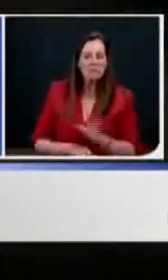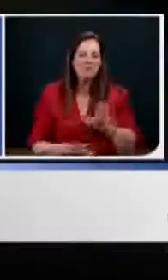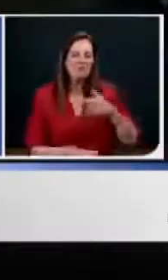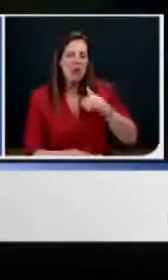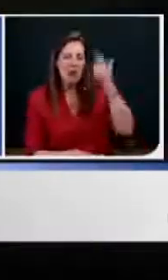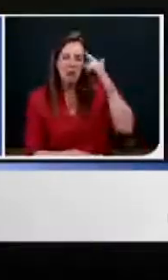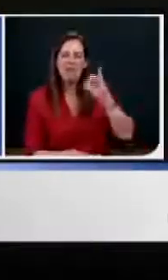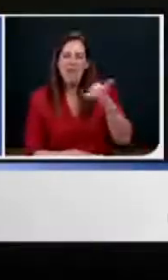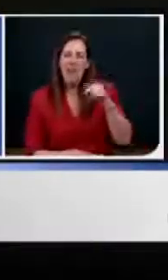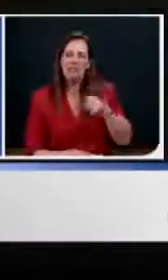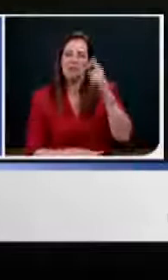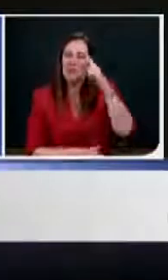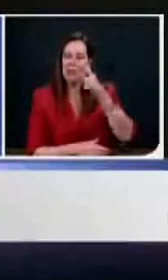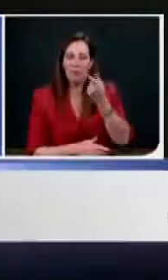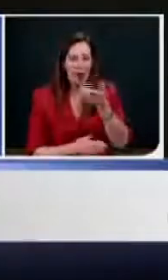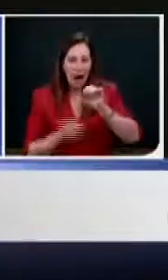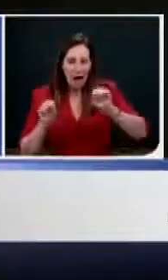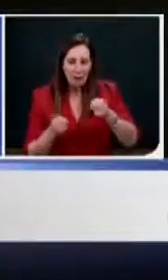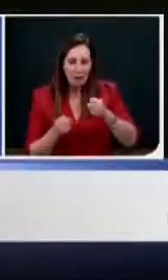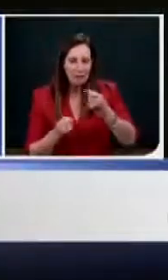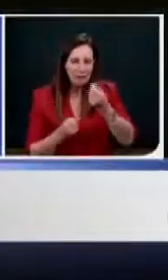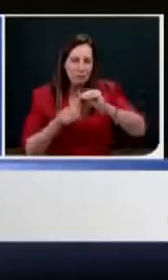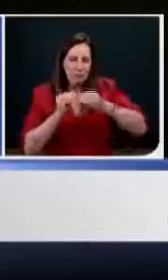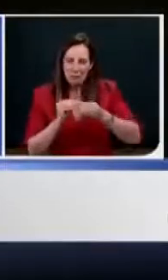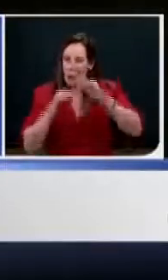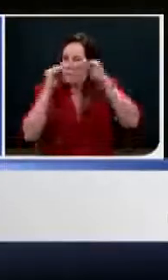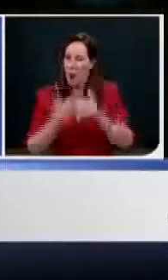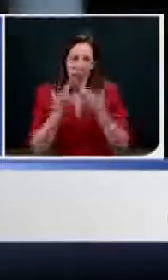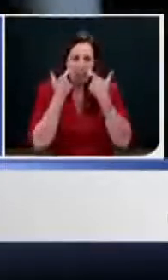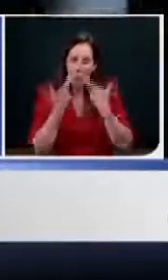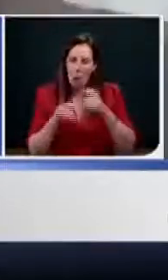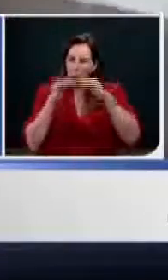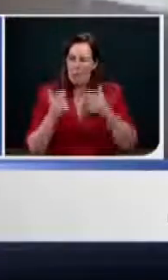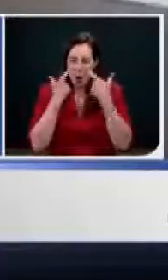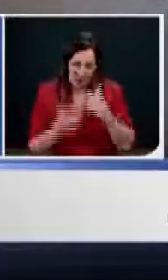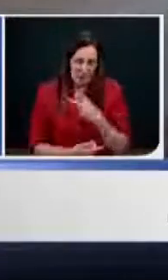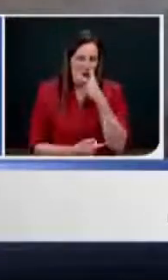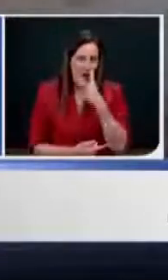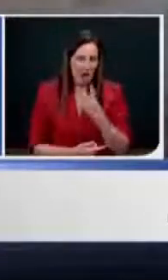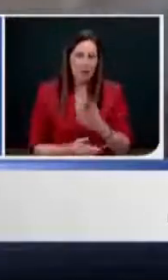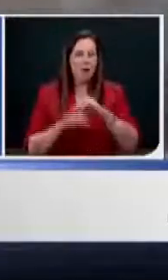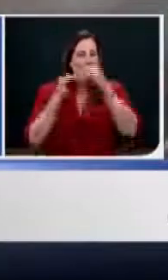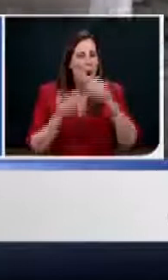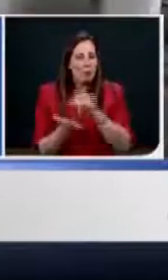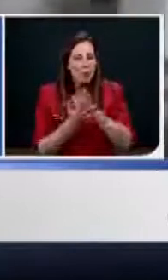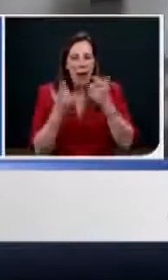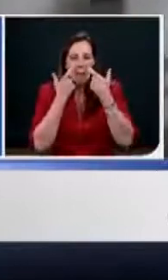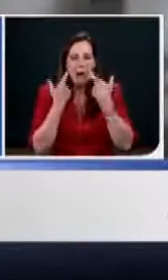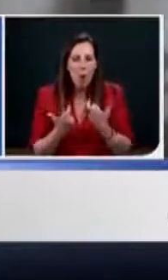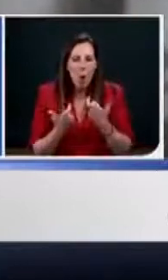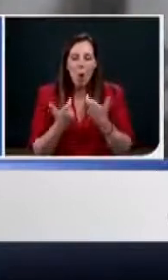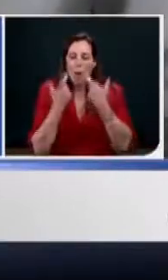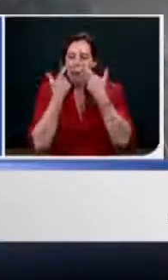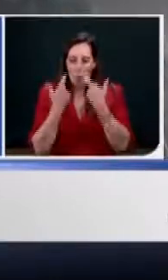חושב שכן. קודם כל, נגיד, חוסכים בפיקוח. זה מה ששמעתי, זה מה שראיתי. חוסכים בפיקוח על